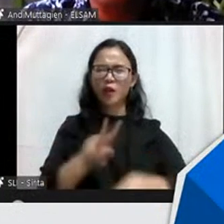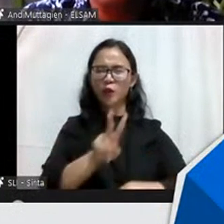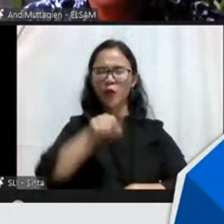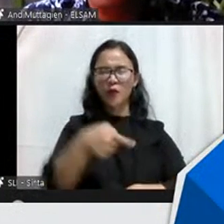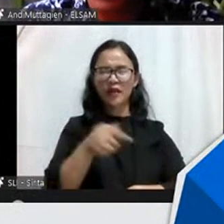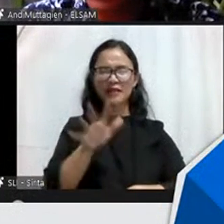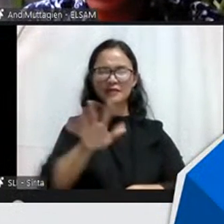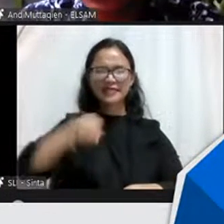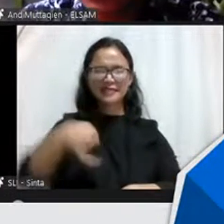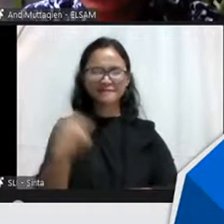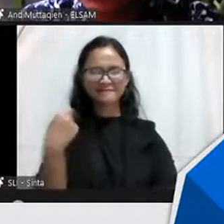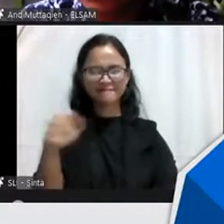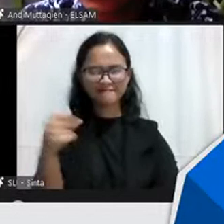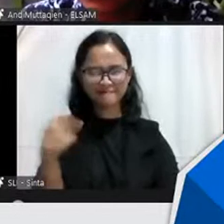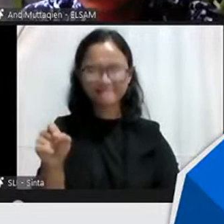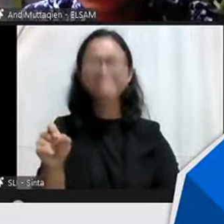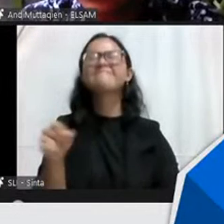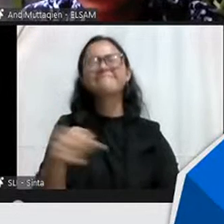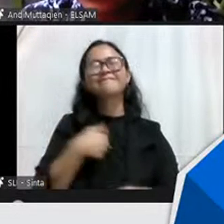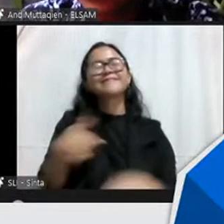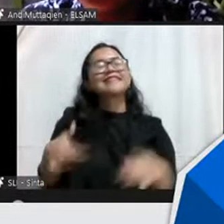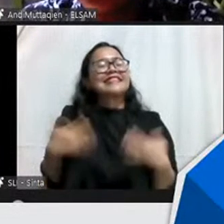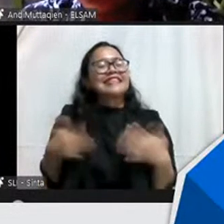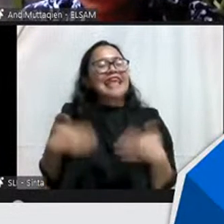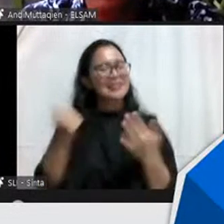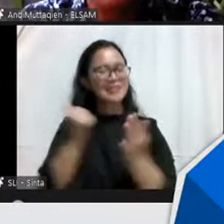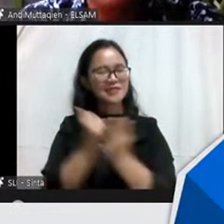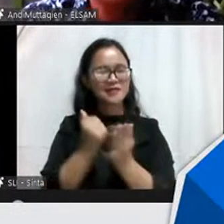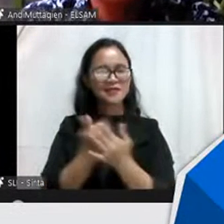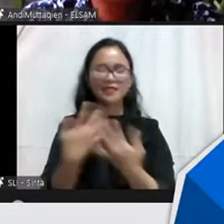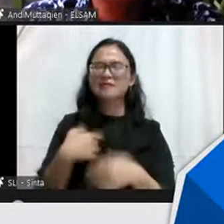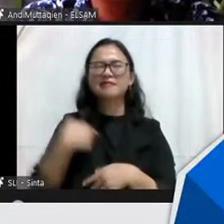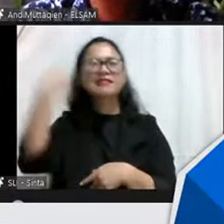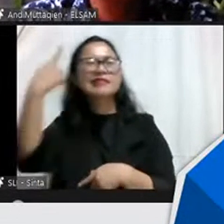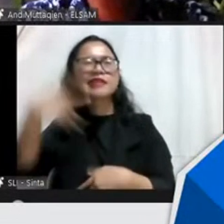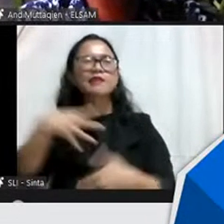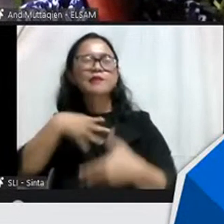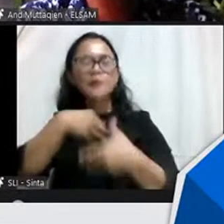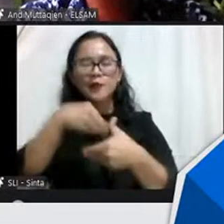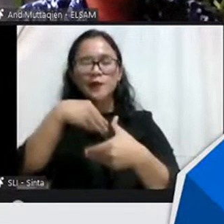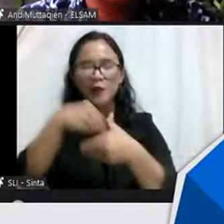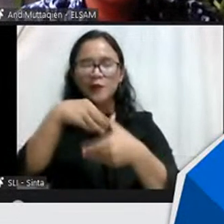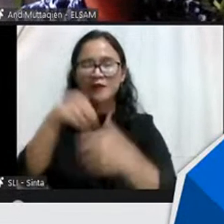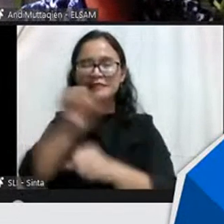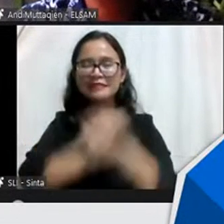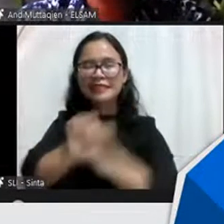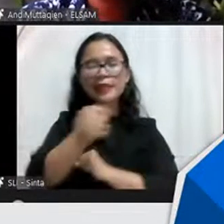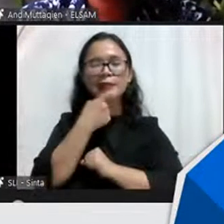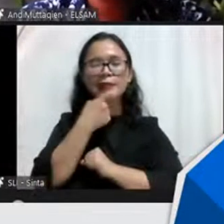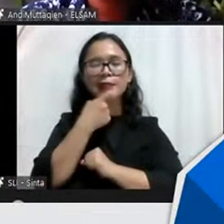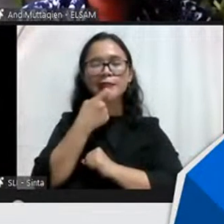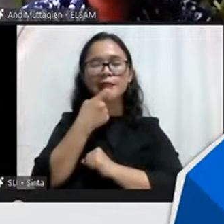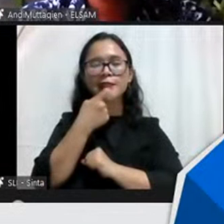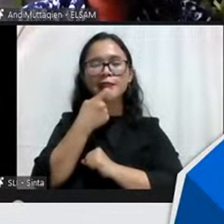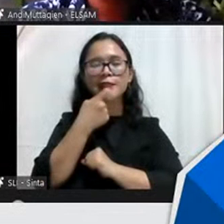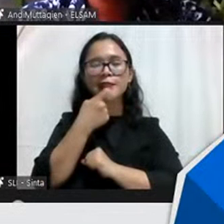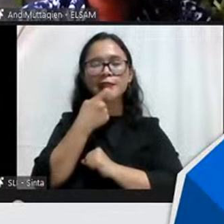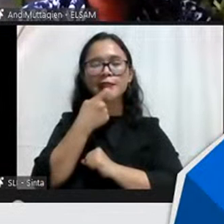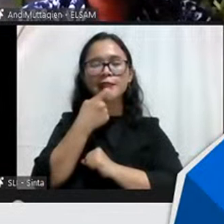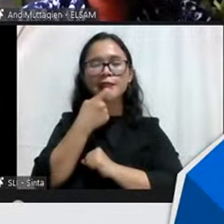sini saya pribadi selalu senang sekali terlibat beberapa kali dalam diskusi tentang bisnis dan HAM bisnis